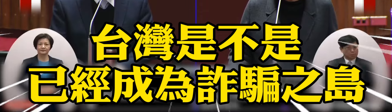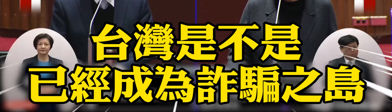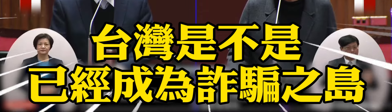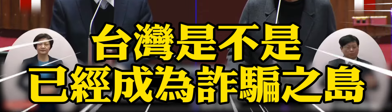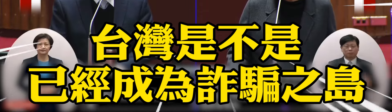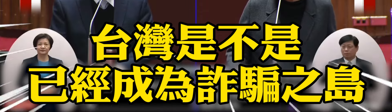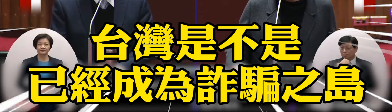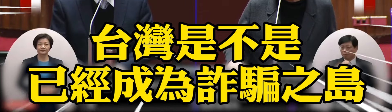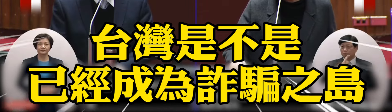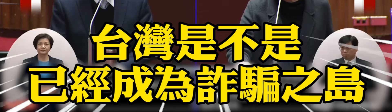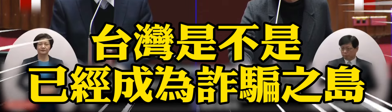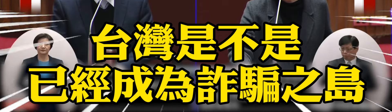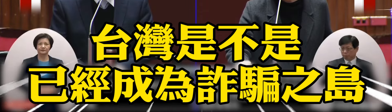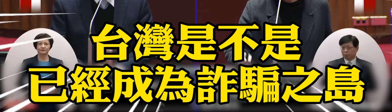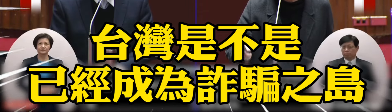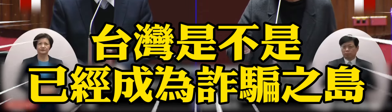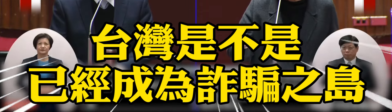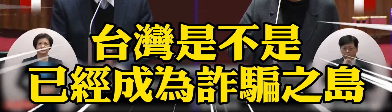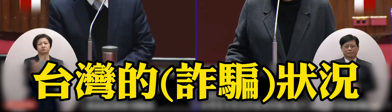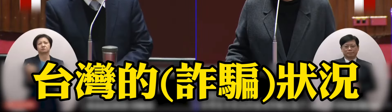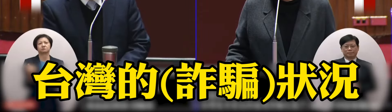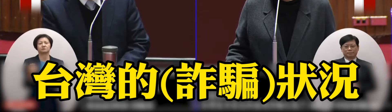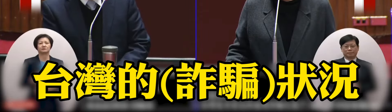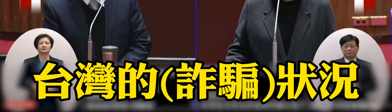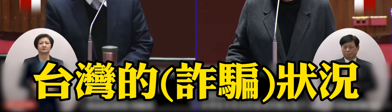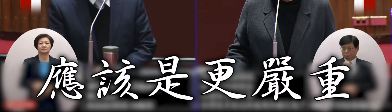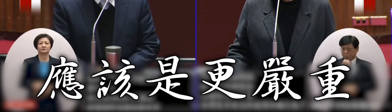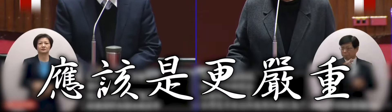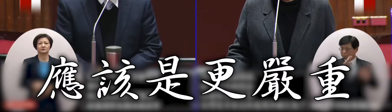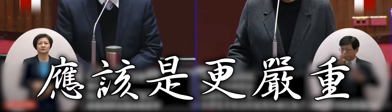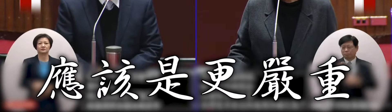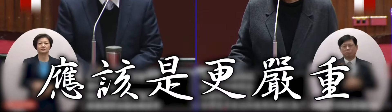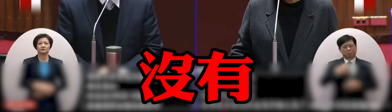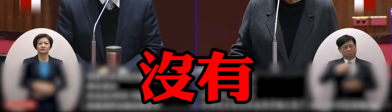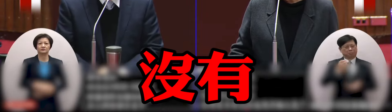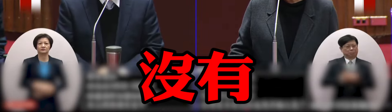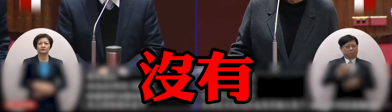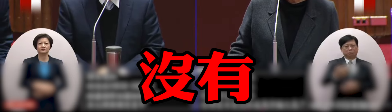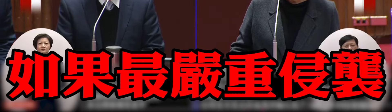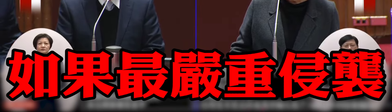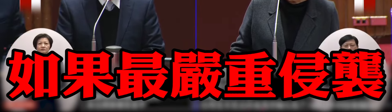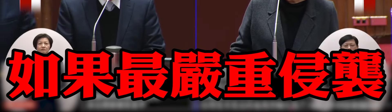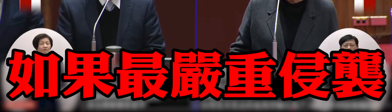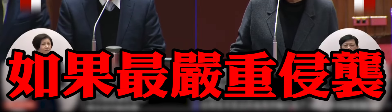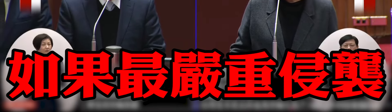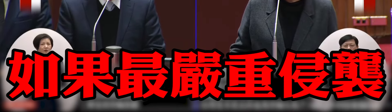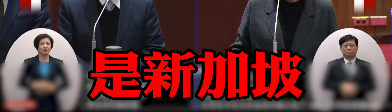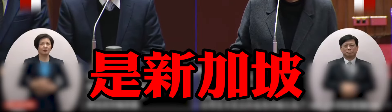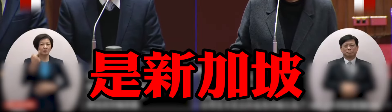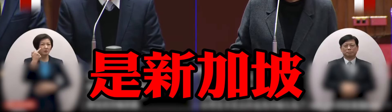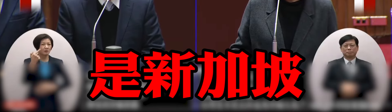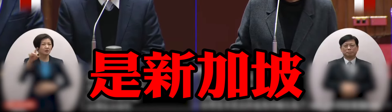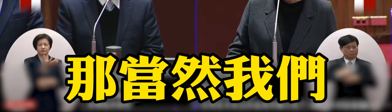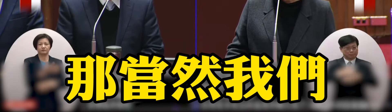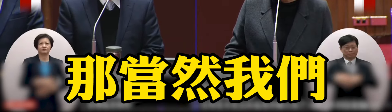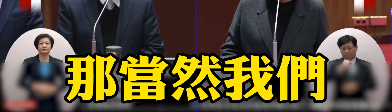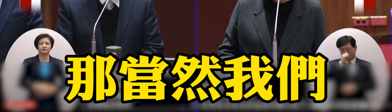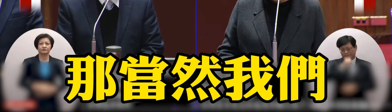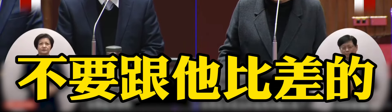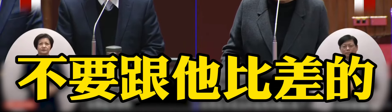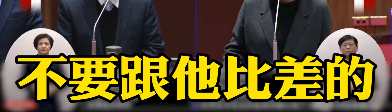台湾是不是已经成为诈骗之岛？台湾的状况应该是更严重，也就是说我们 没有。如果最严重的情形是新加坡，